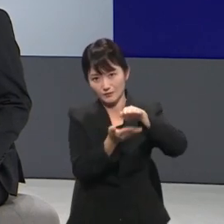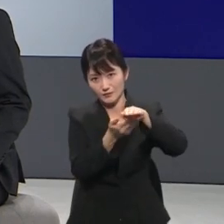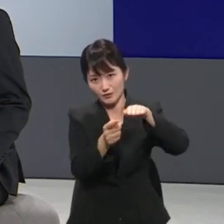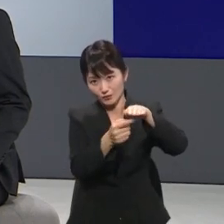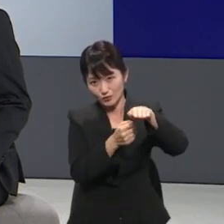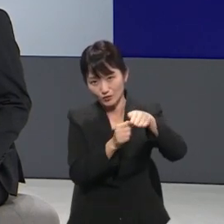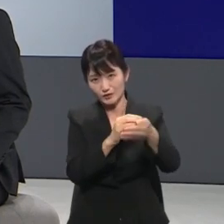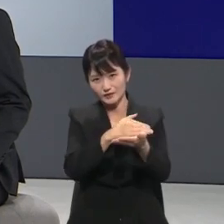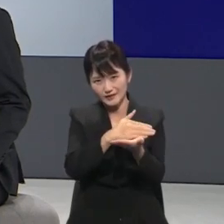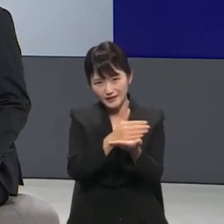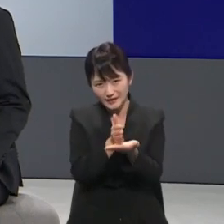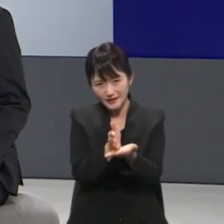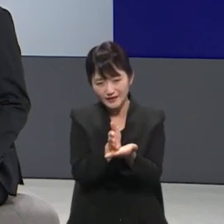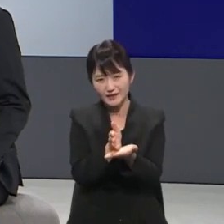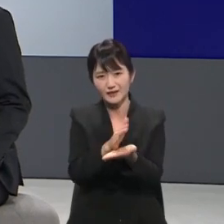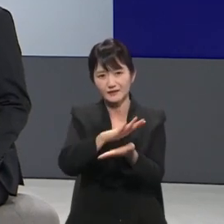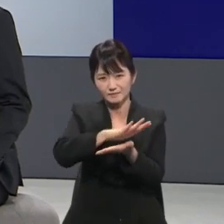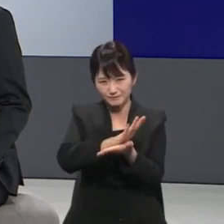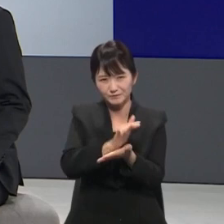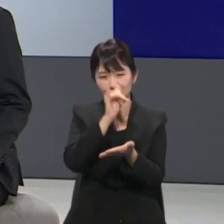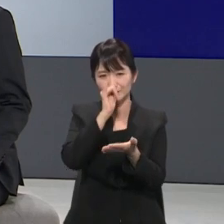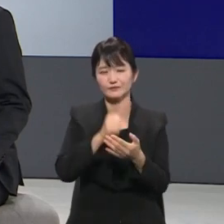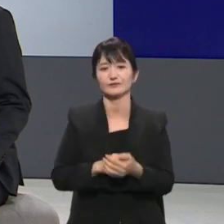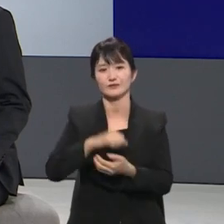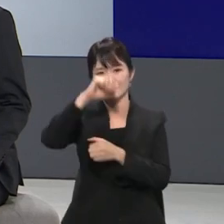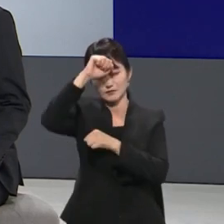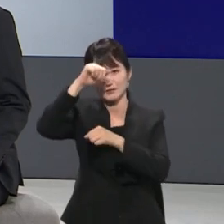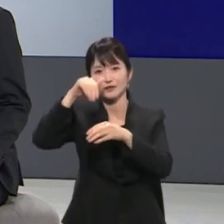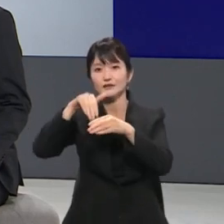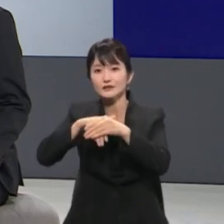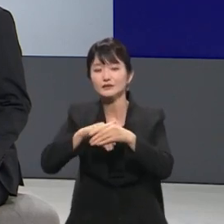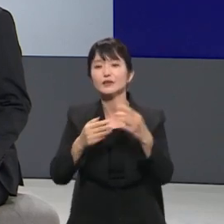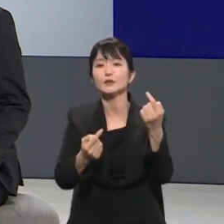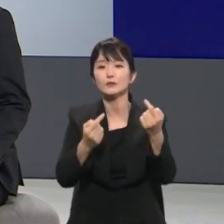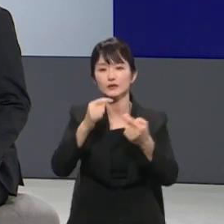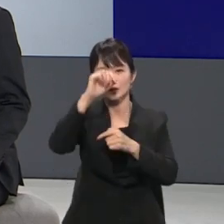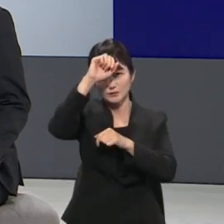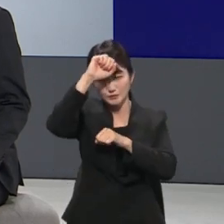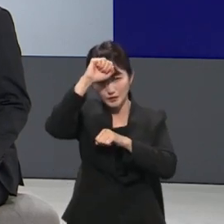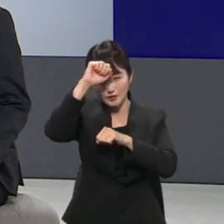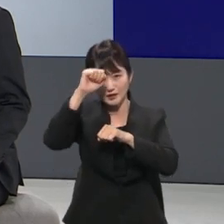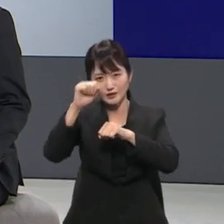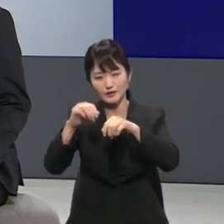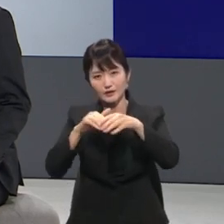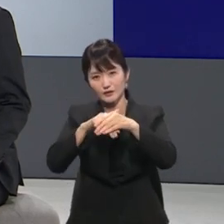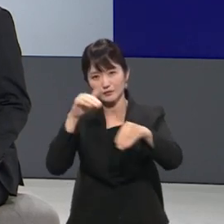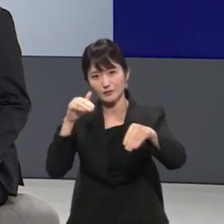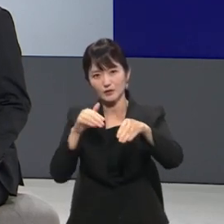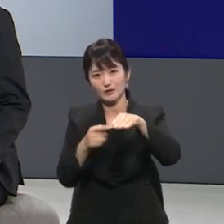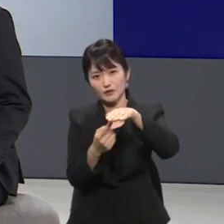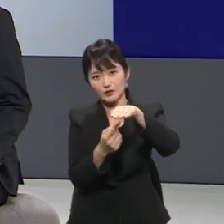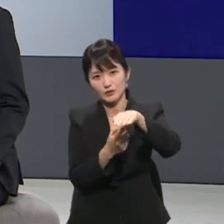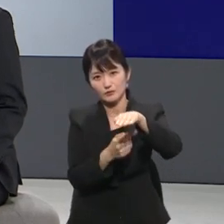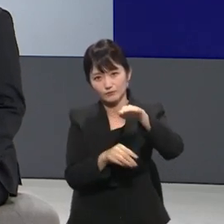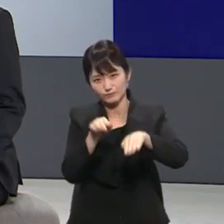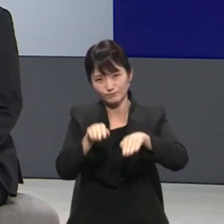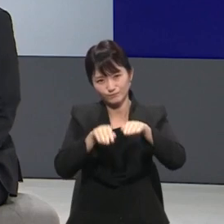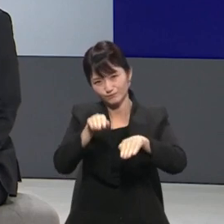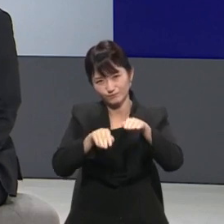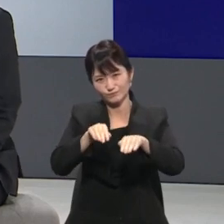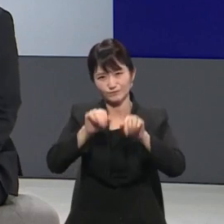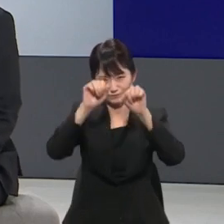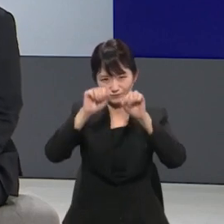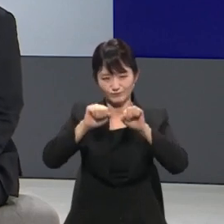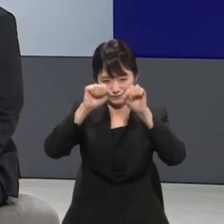전체를 골고루 지압하기 때문입니다. 그리고 이제 신발을 신을 때보다 발바닥 근육을 더 사용하기 때문에 운동 효과도